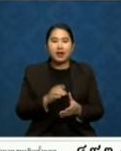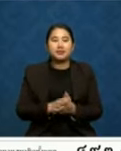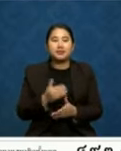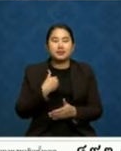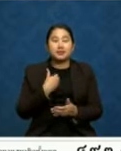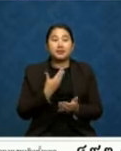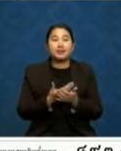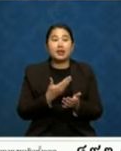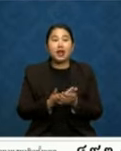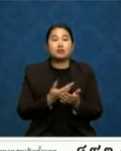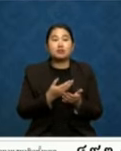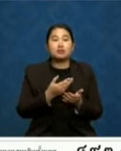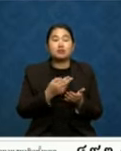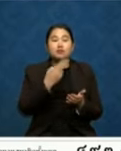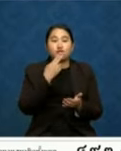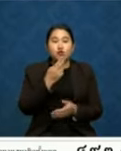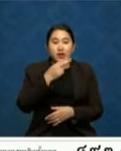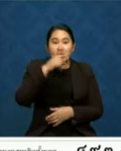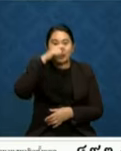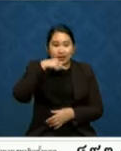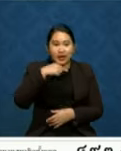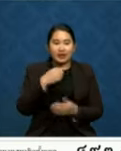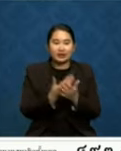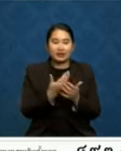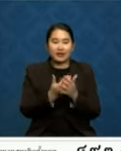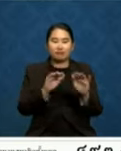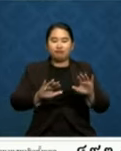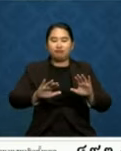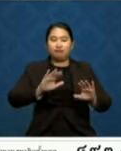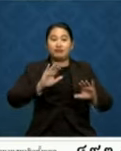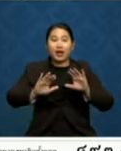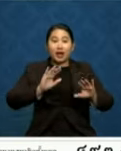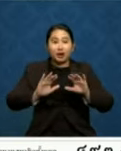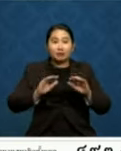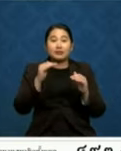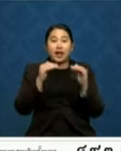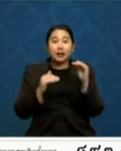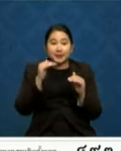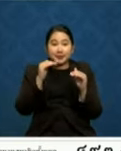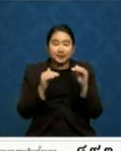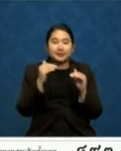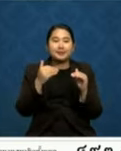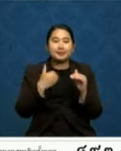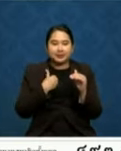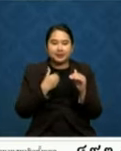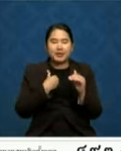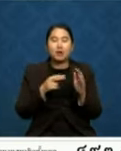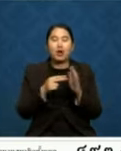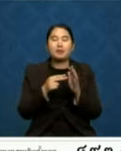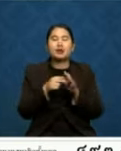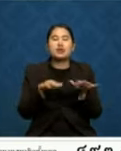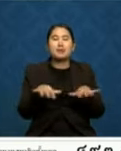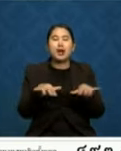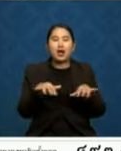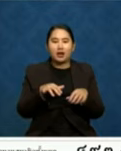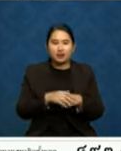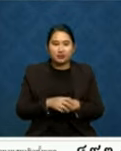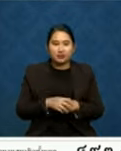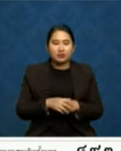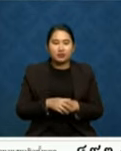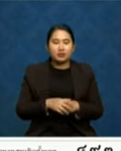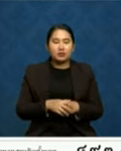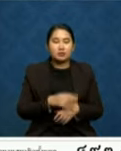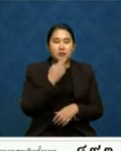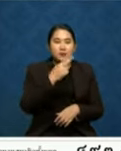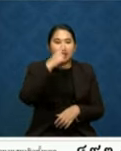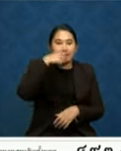ำให้บุหรี่ไทยเนี่ยนะครับมันไปราคาที่ใกล้เคียงกับบุหรี่นอกแล้วเนี่ยมันก็เป็นธรรมดานะครับบุหรี่ไท